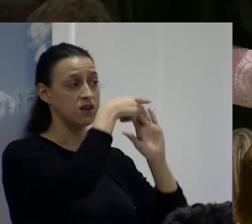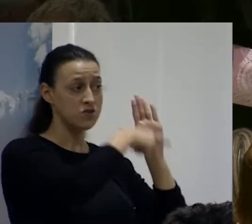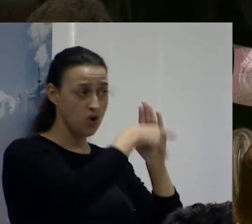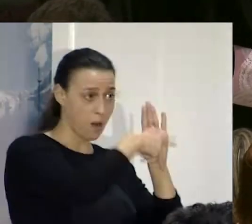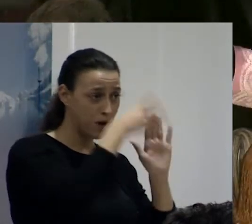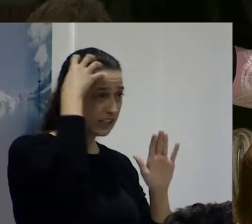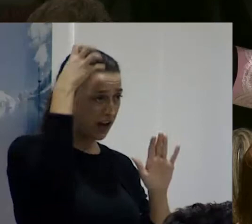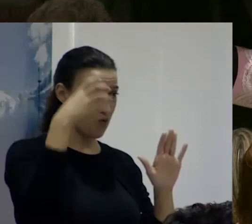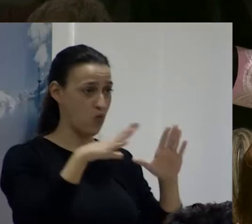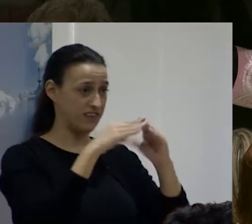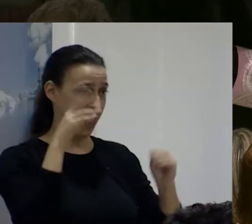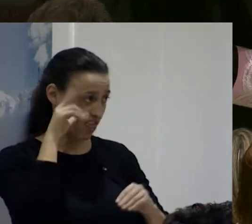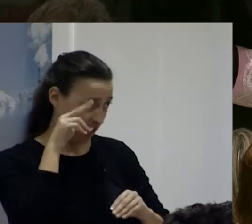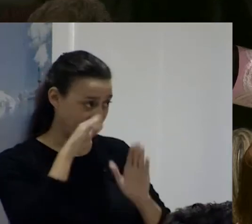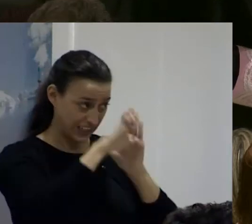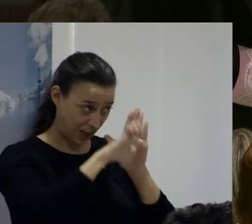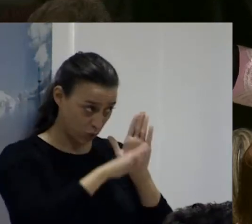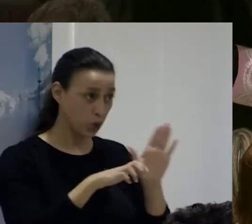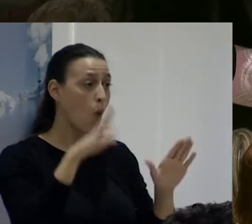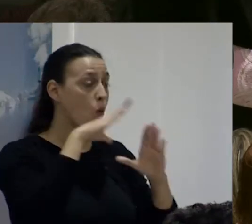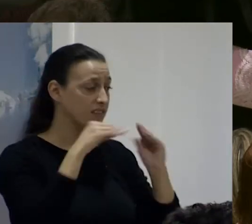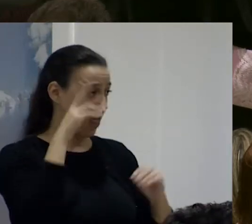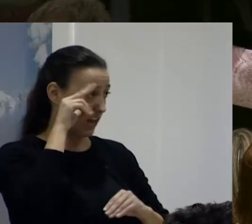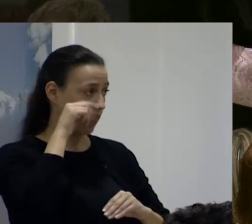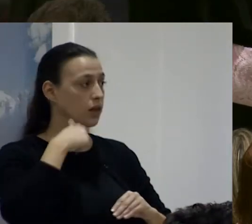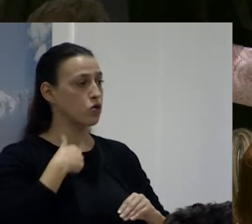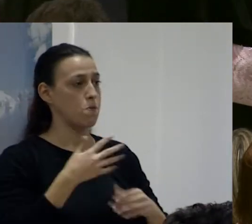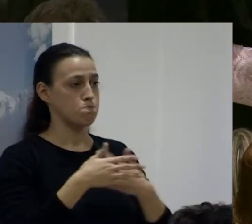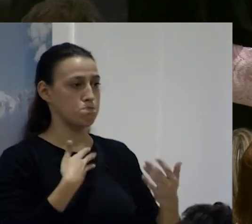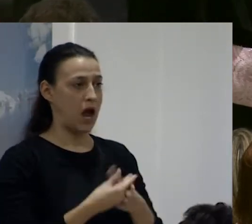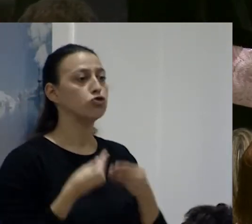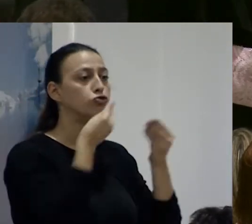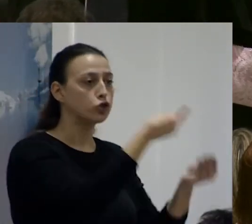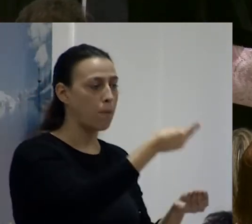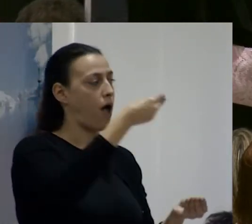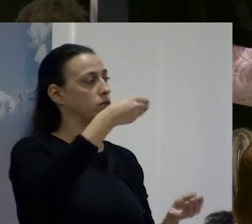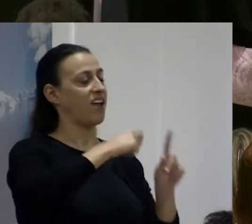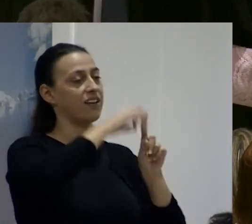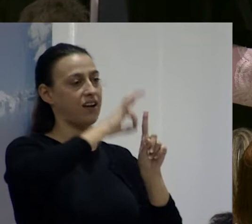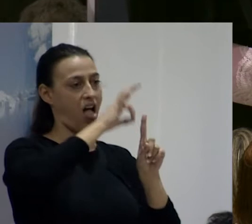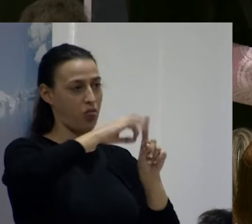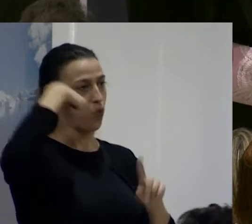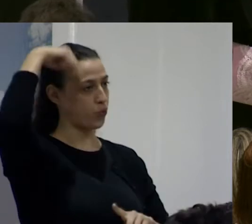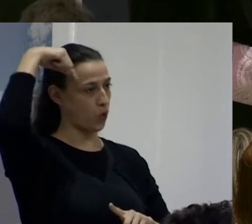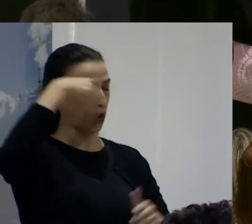d'Alacant, us conferim el grau de doctor honoris causa. I com a símbol de tan alt honor, os imposem